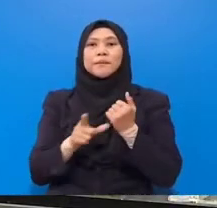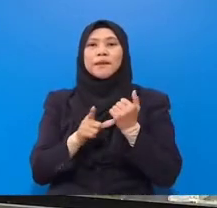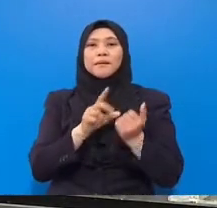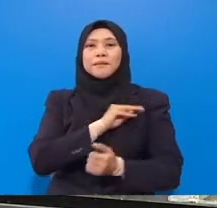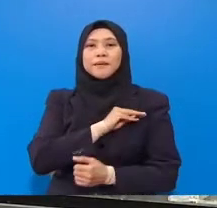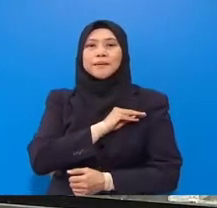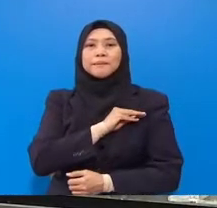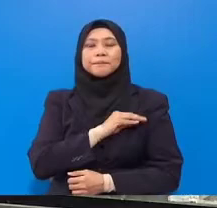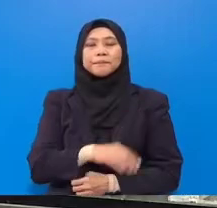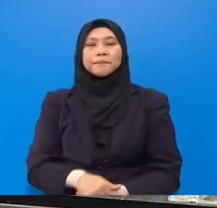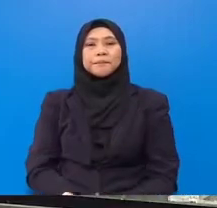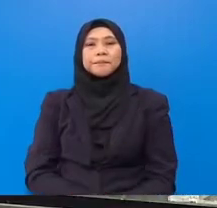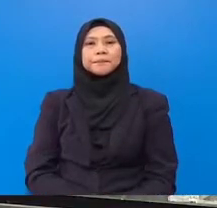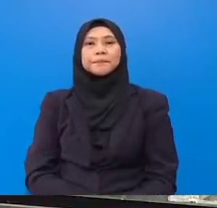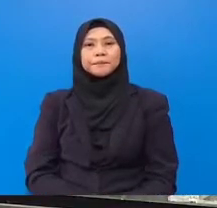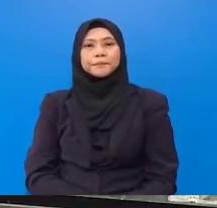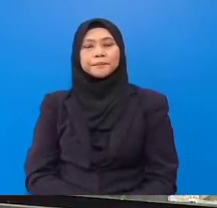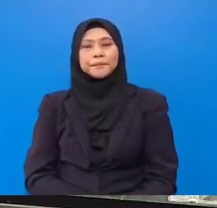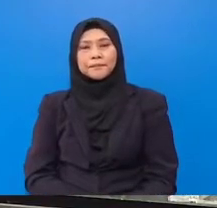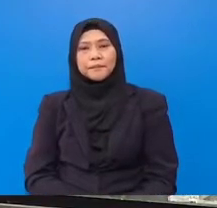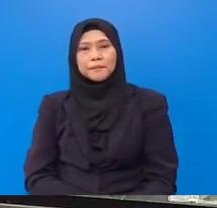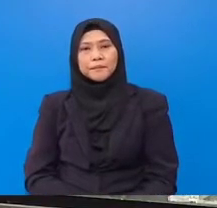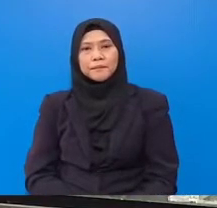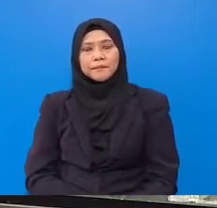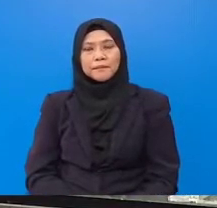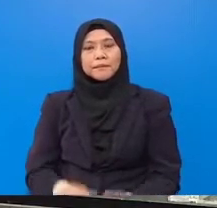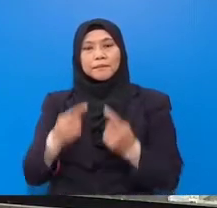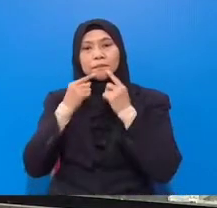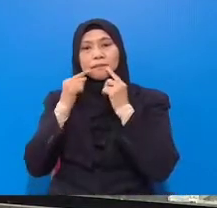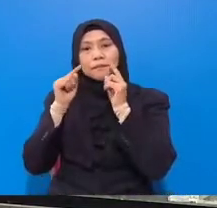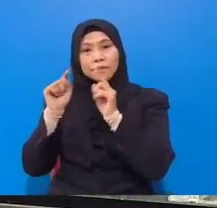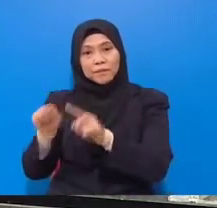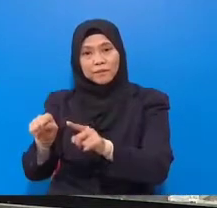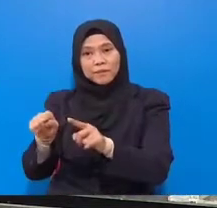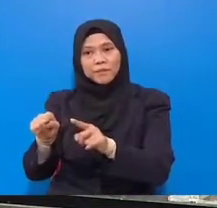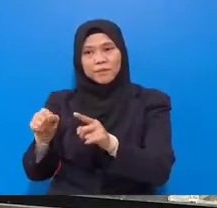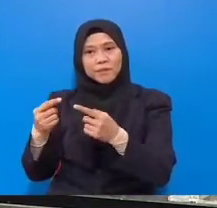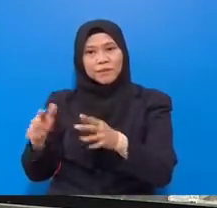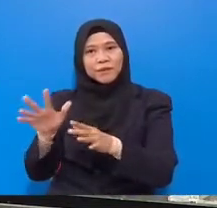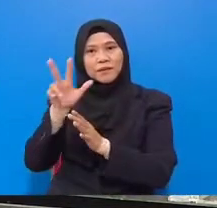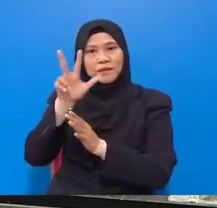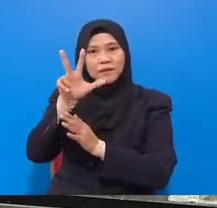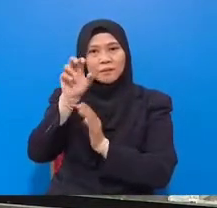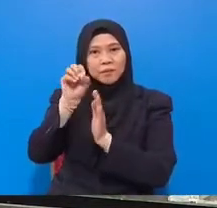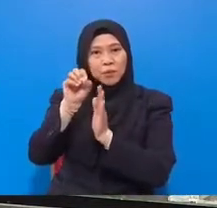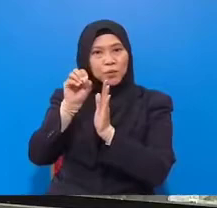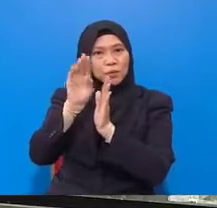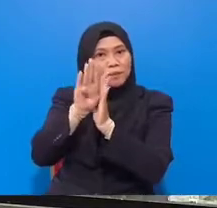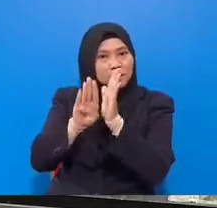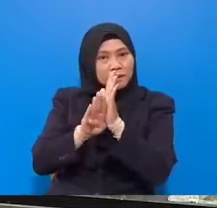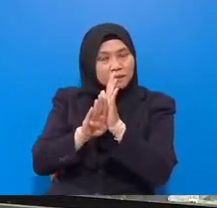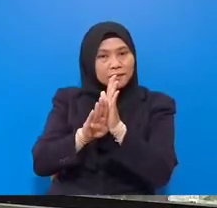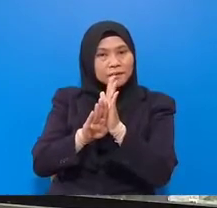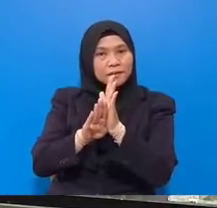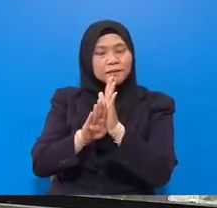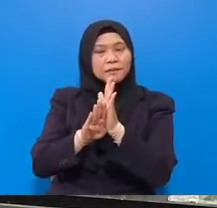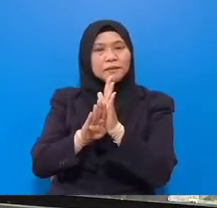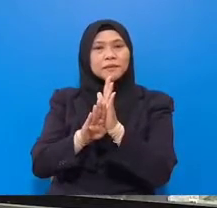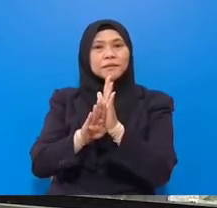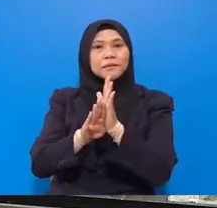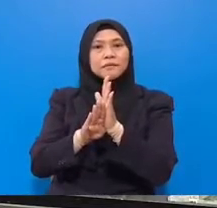timbalan Menteri dengan gopay yang diberikan hampir 30 billion unit